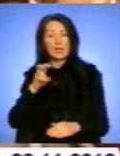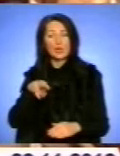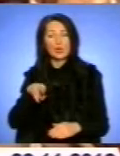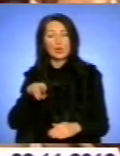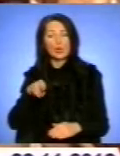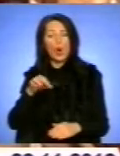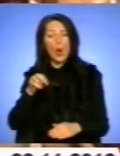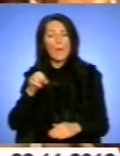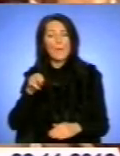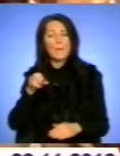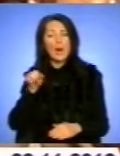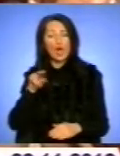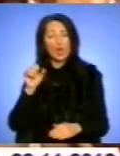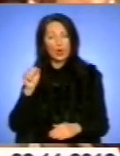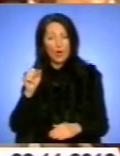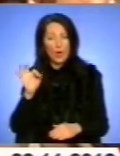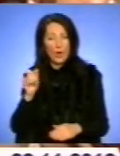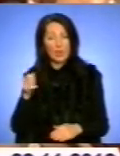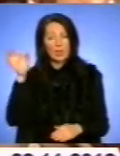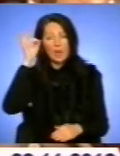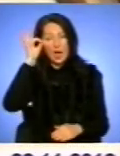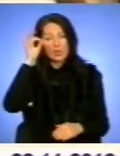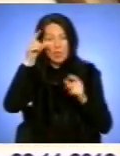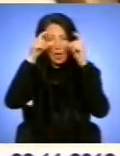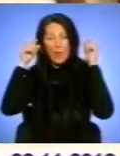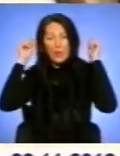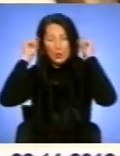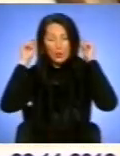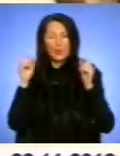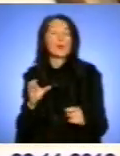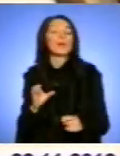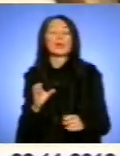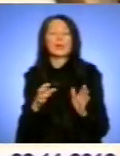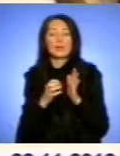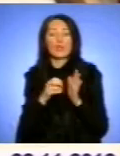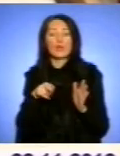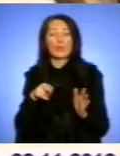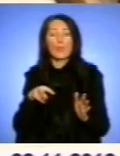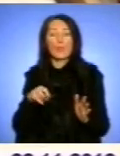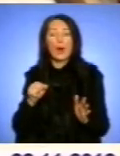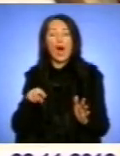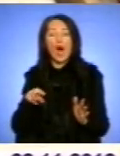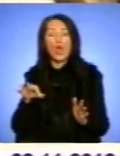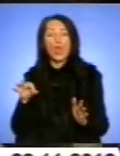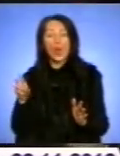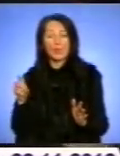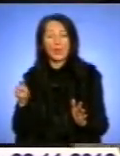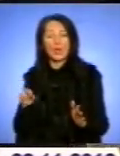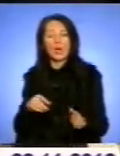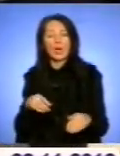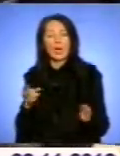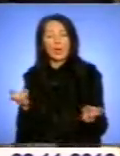Він нагадує кардинальський капелюх, символ паломника, покликаний нагадувати тернистий шлях життя та служіння нашого